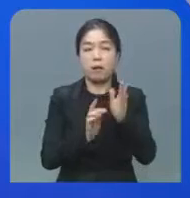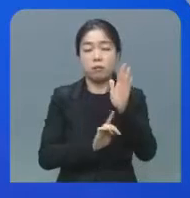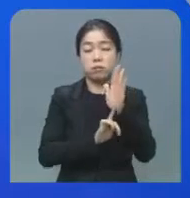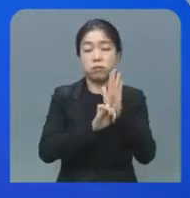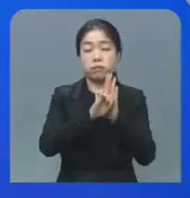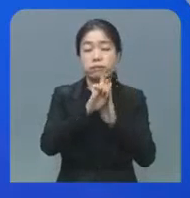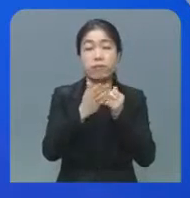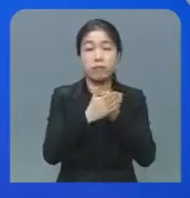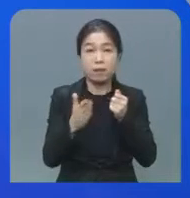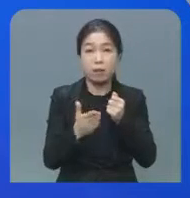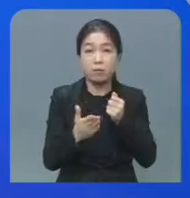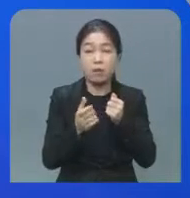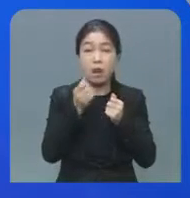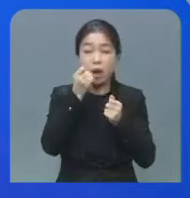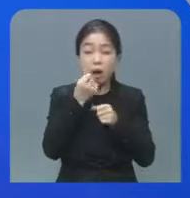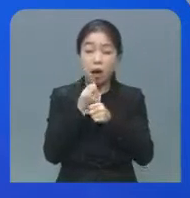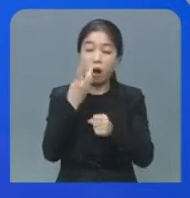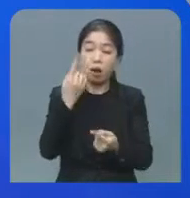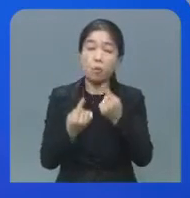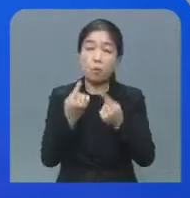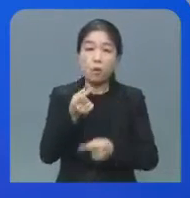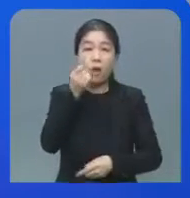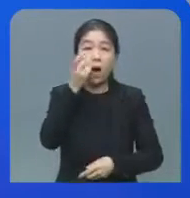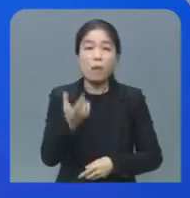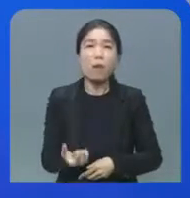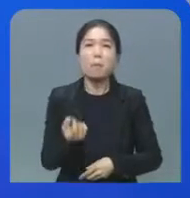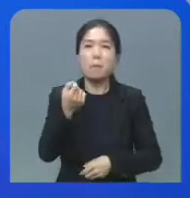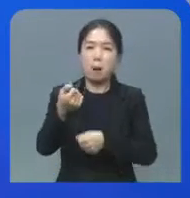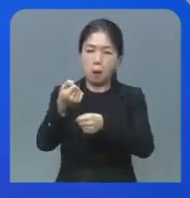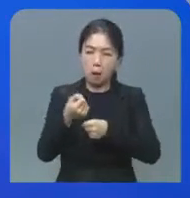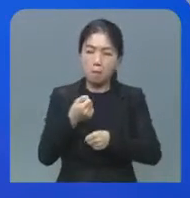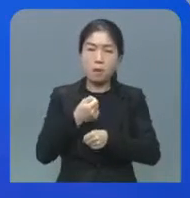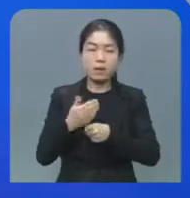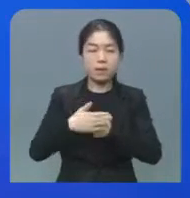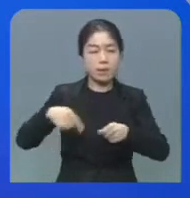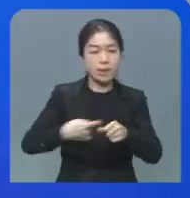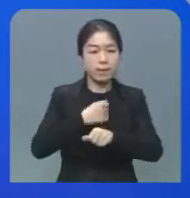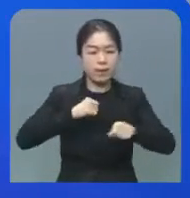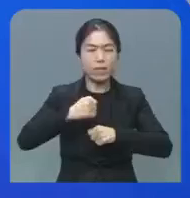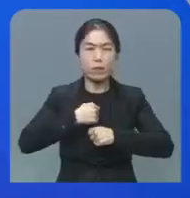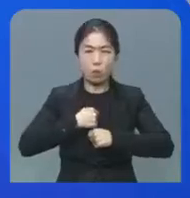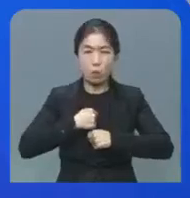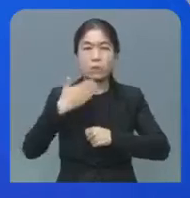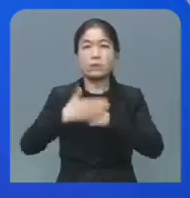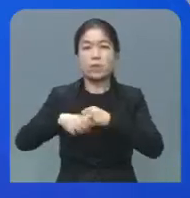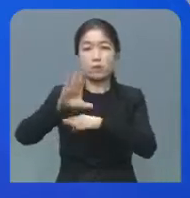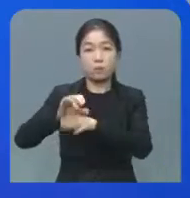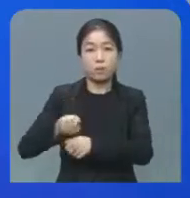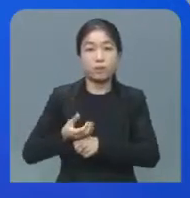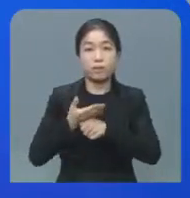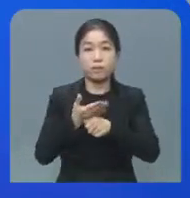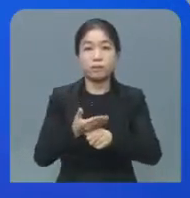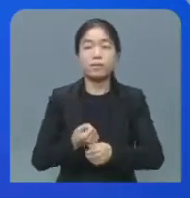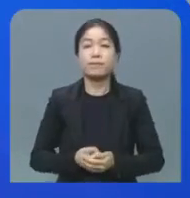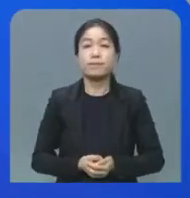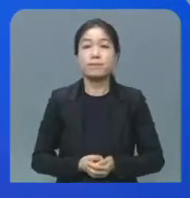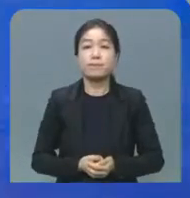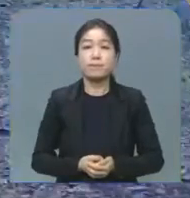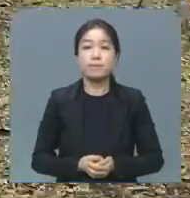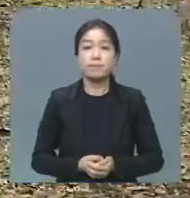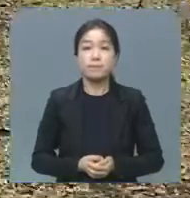한 달 이상 빨라지면서 야외활동시 각별한 주의가 필요합니다 대구 방송 총국 김경수 기자가 보도합니다